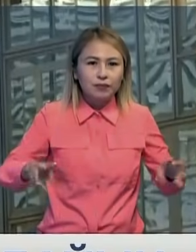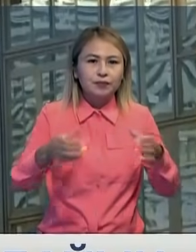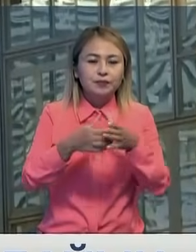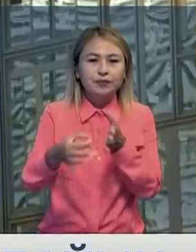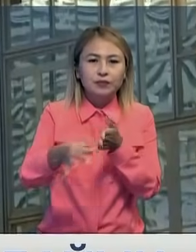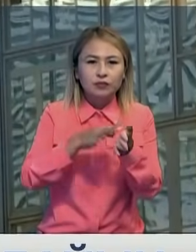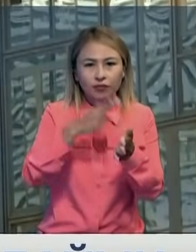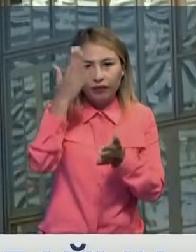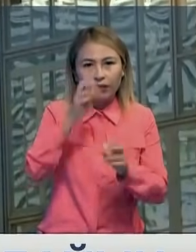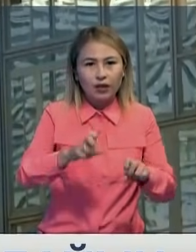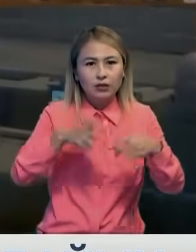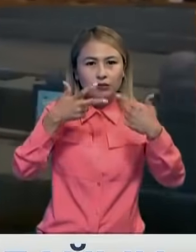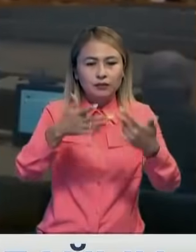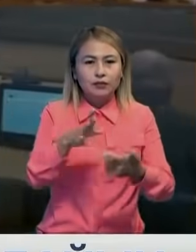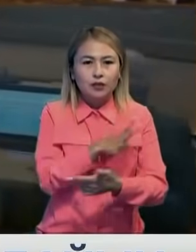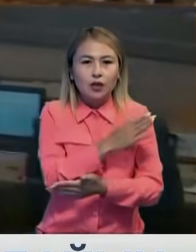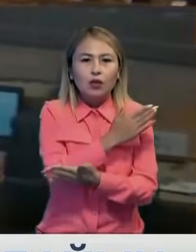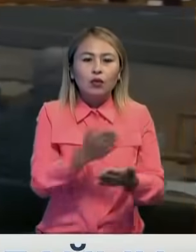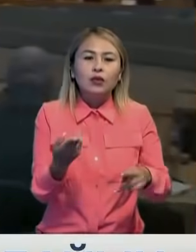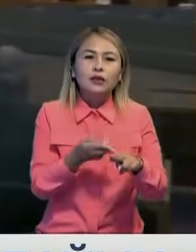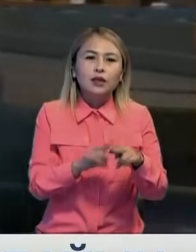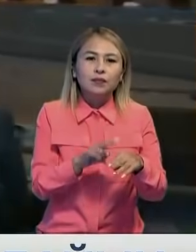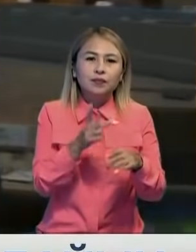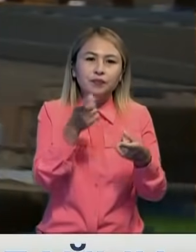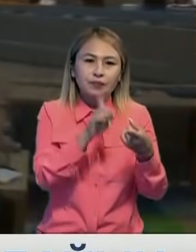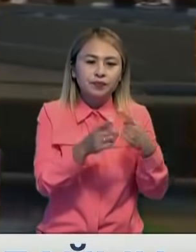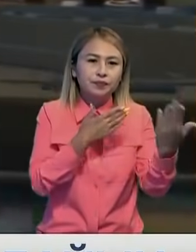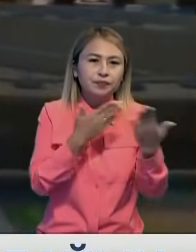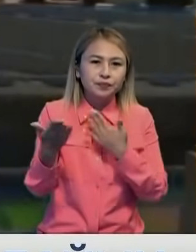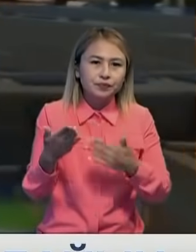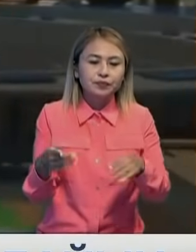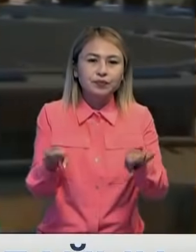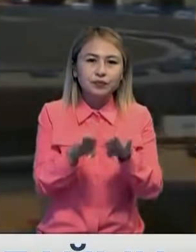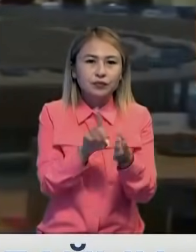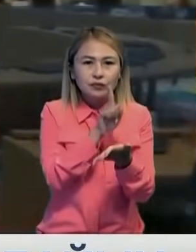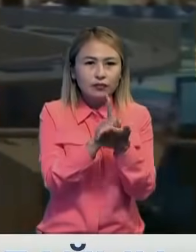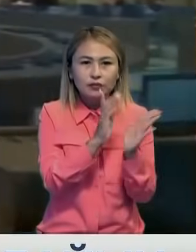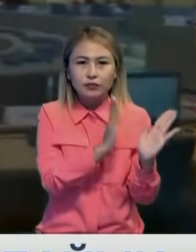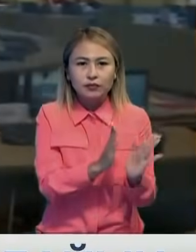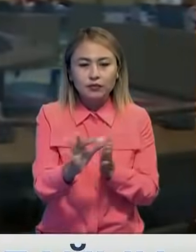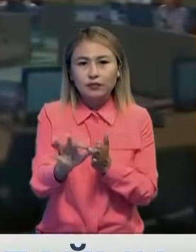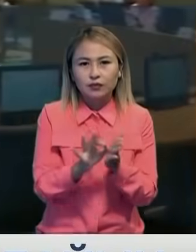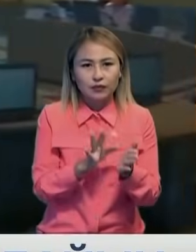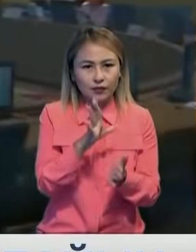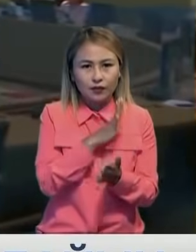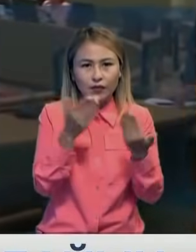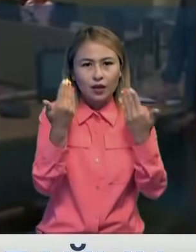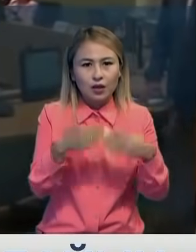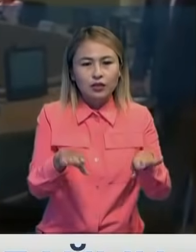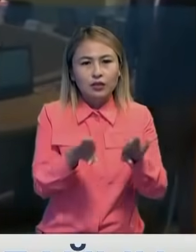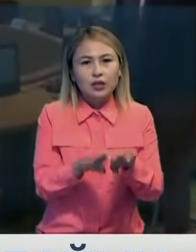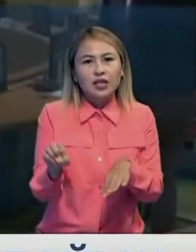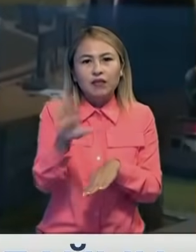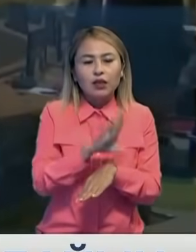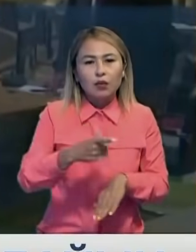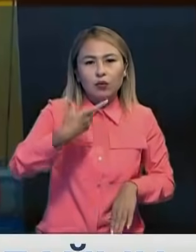министрлерінің шұғыл бейне конференциясында осылай деп мәлімдеді. Ол талибтермен байланысып отыру жағдайды реттеудің бірден бір жолы деп